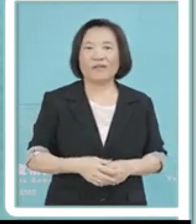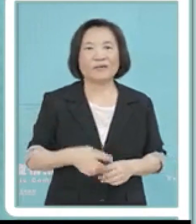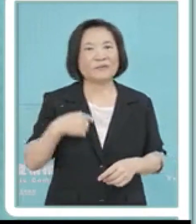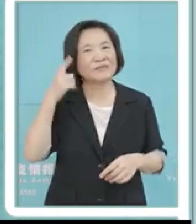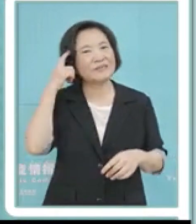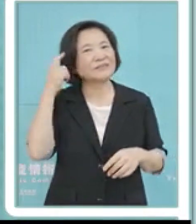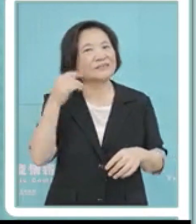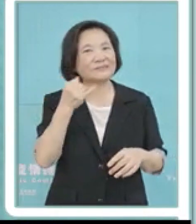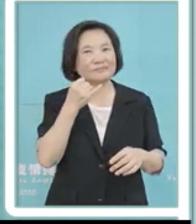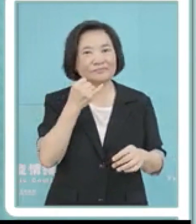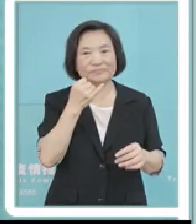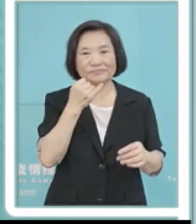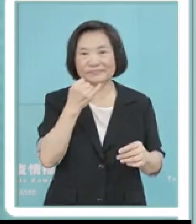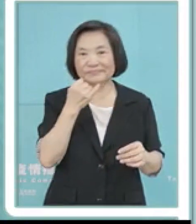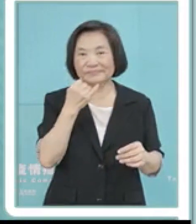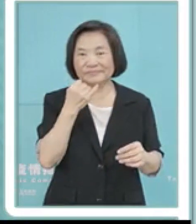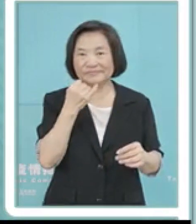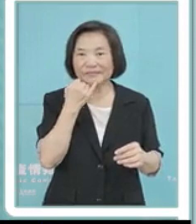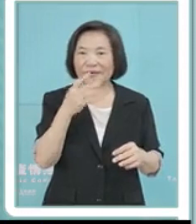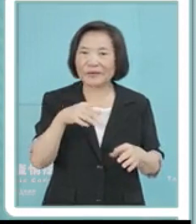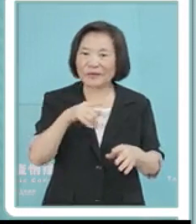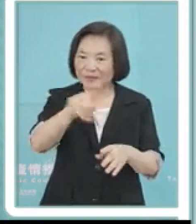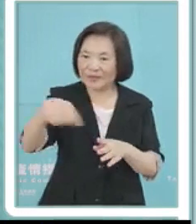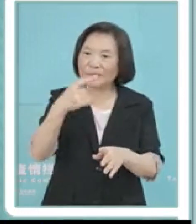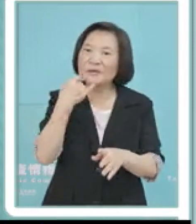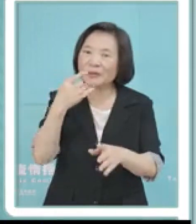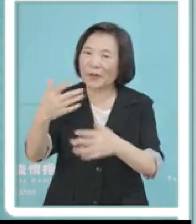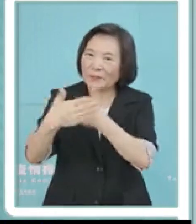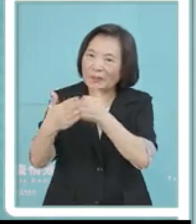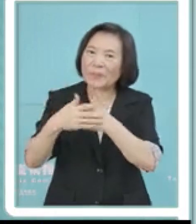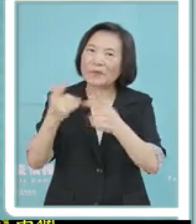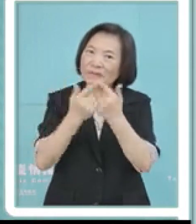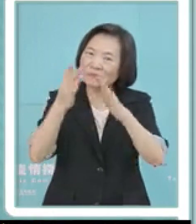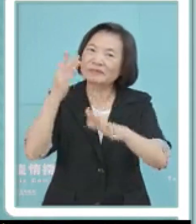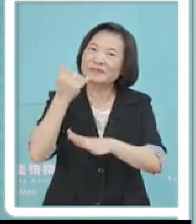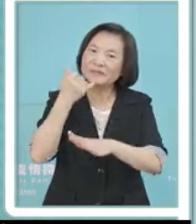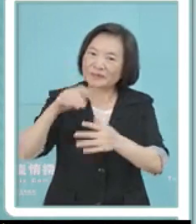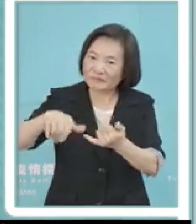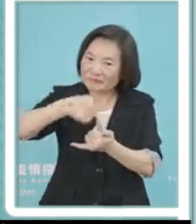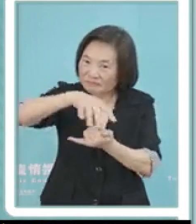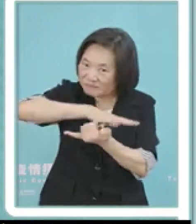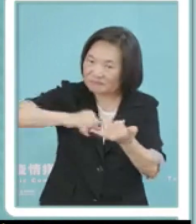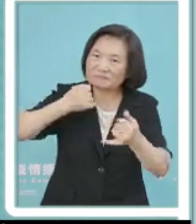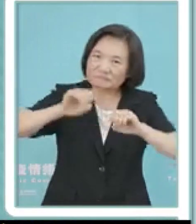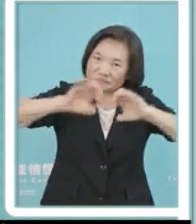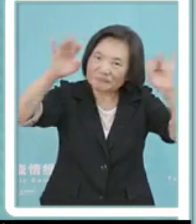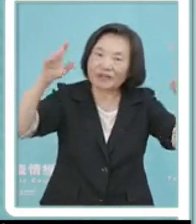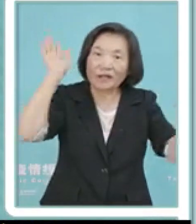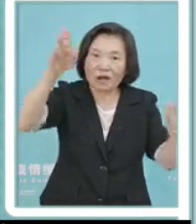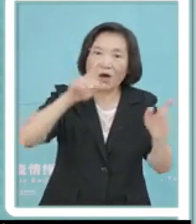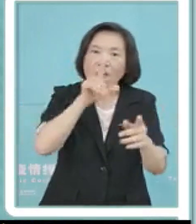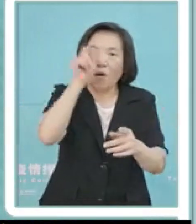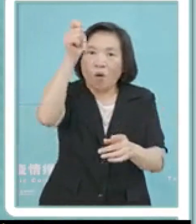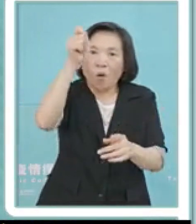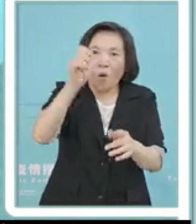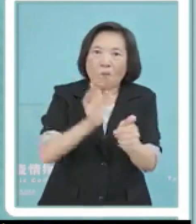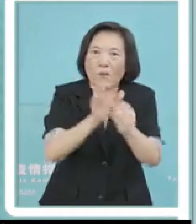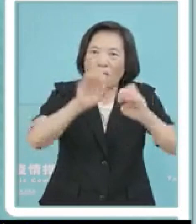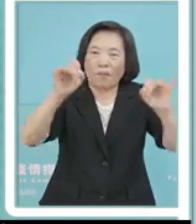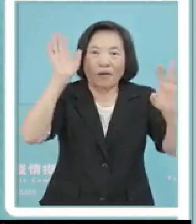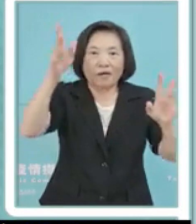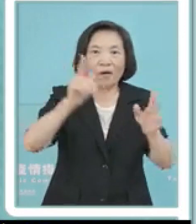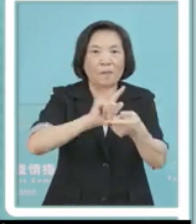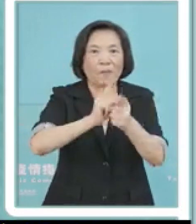这些人的，哦，这种鼓吹倡议，你知道吗？说不定我们这个羽毛球会变成台湾很流